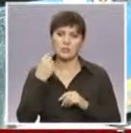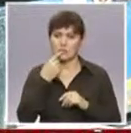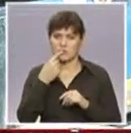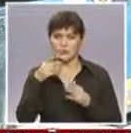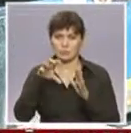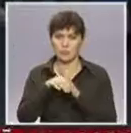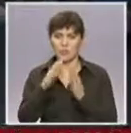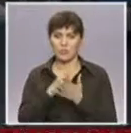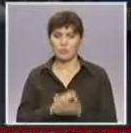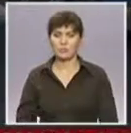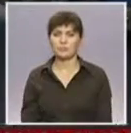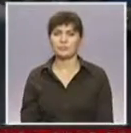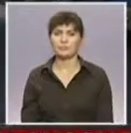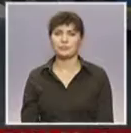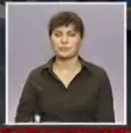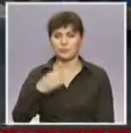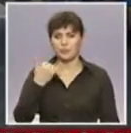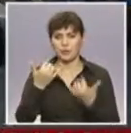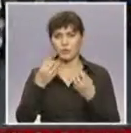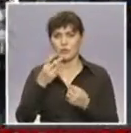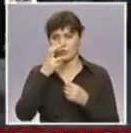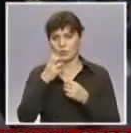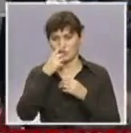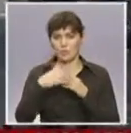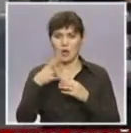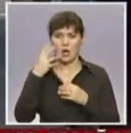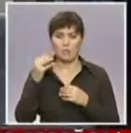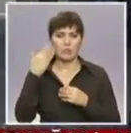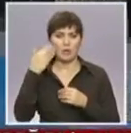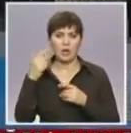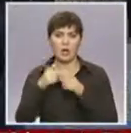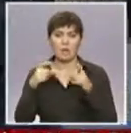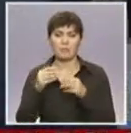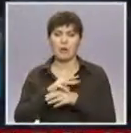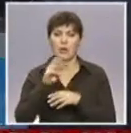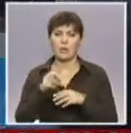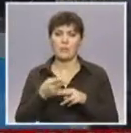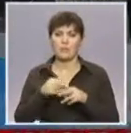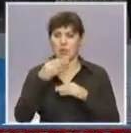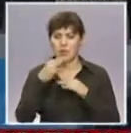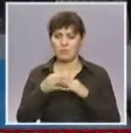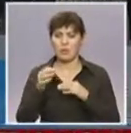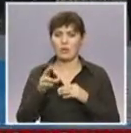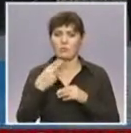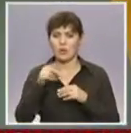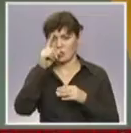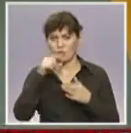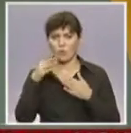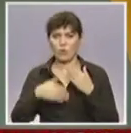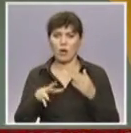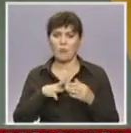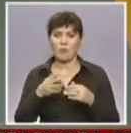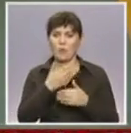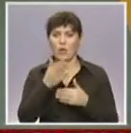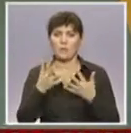енгізу бар. Бүгінгі күні 300 мыңға жуық алматылық оңай картасымен қамтылыпты. Жауаптылар желтоқсан айының соңына дейін олардың